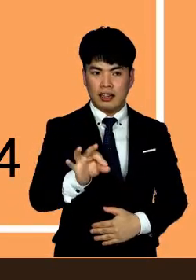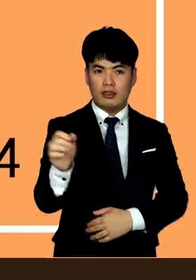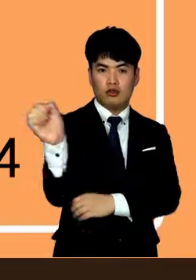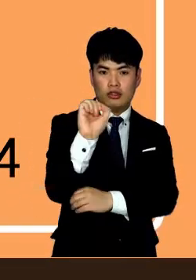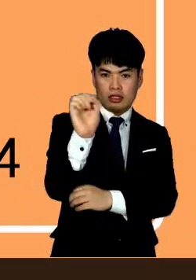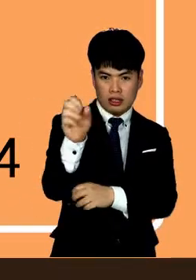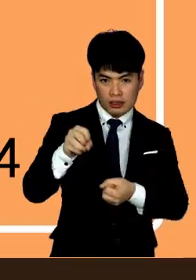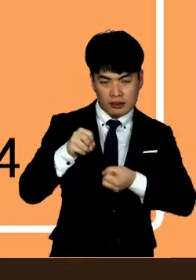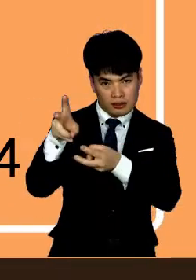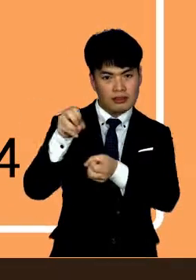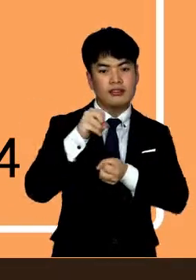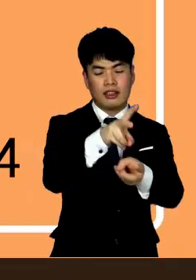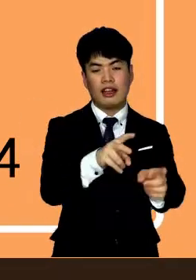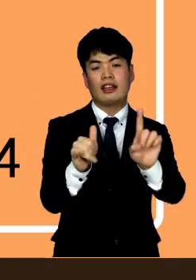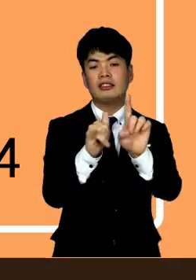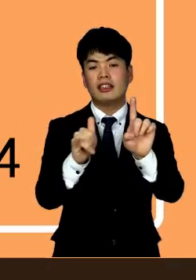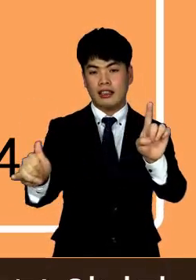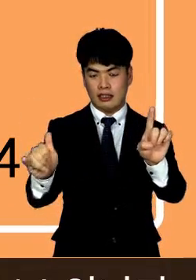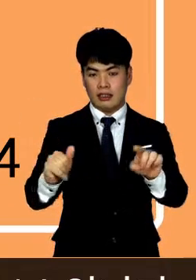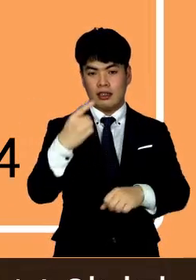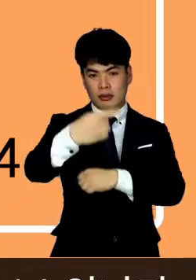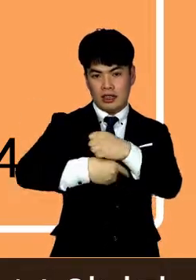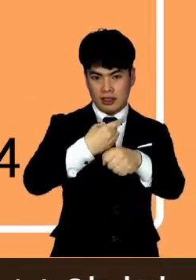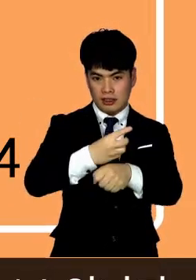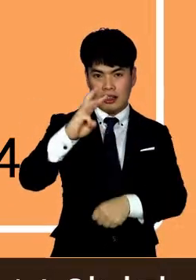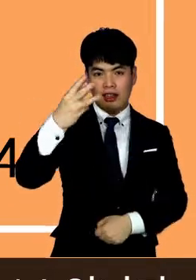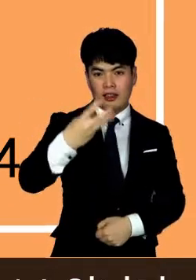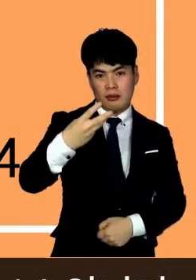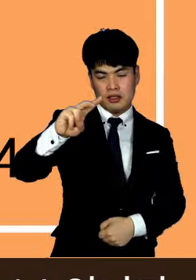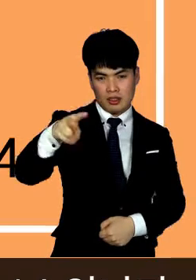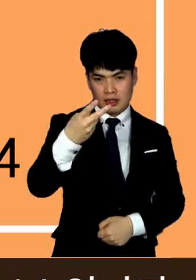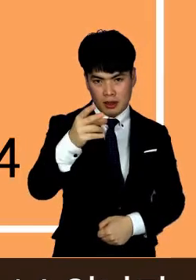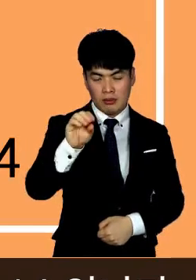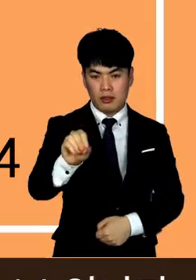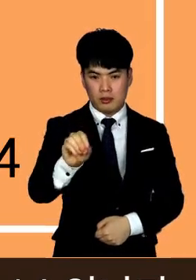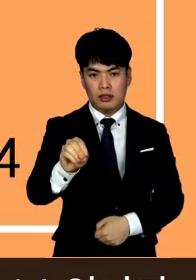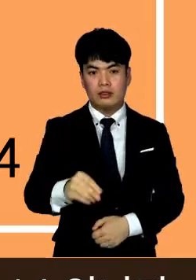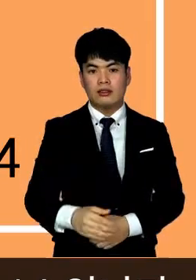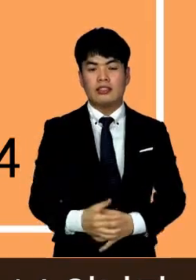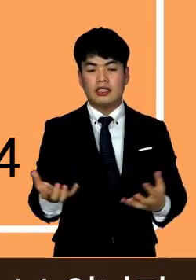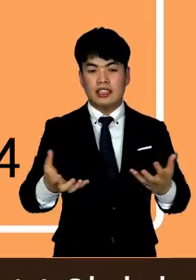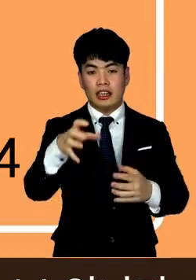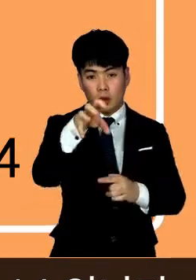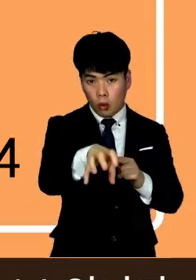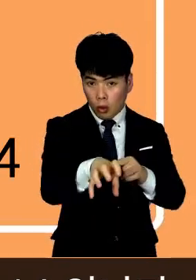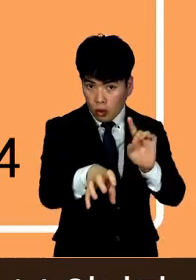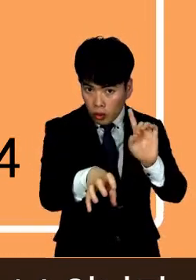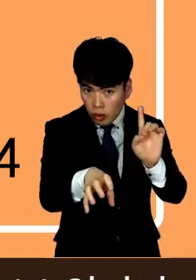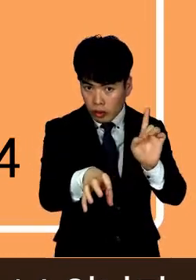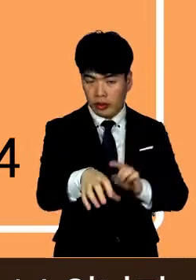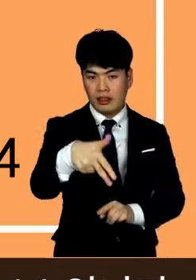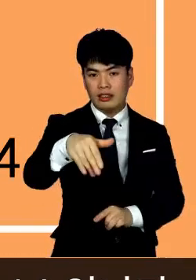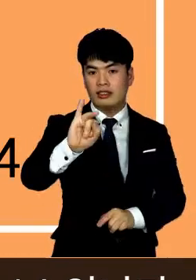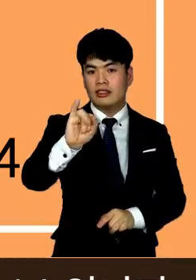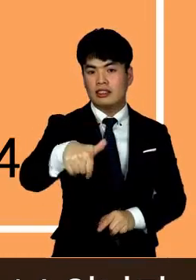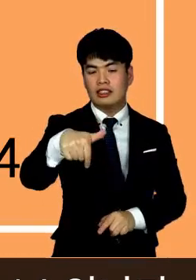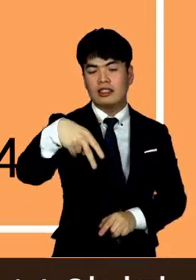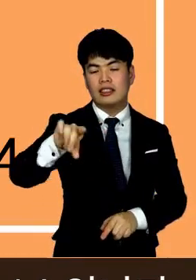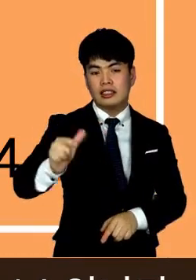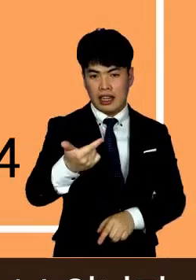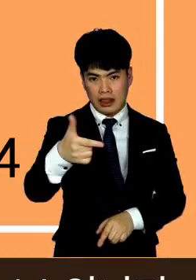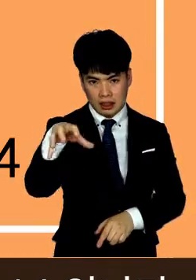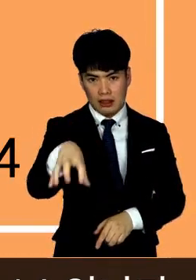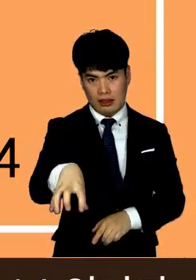배송, 납품 운전원 1명을 모집합니다. 임금은 연봉 3,200만원 이상이며 근무지는 천안시 서북구